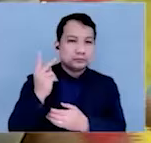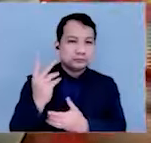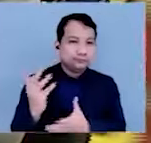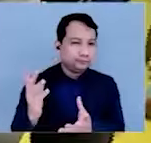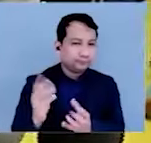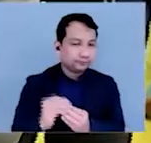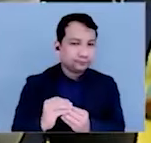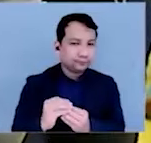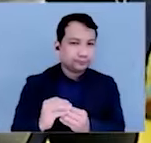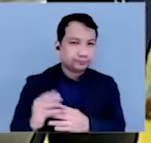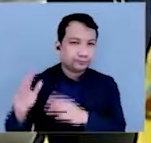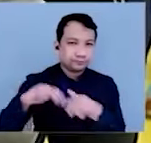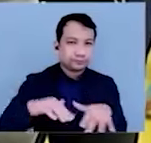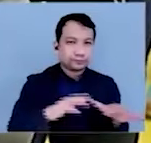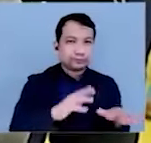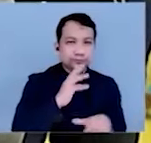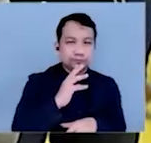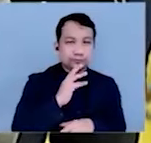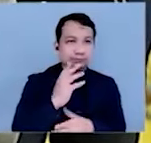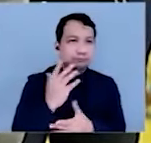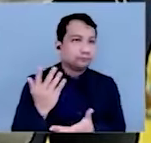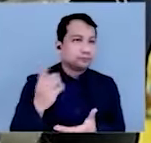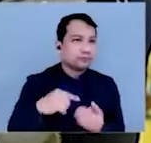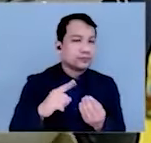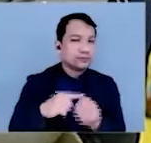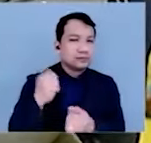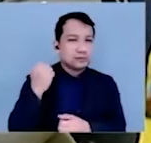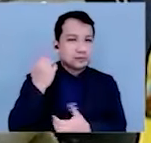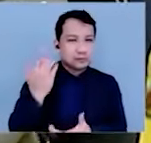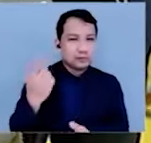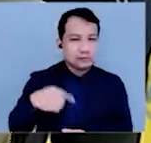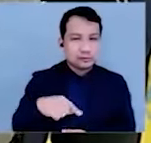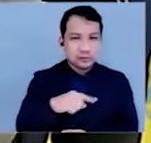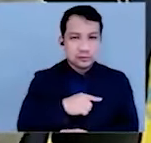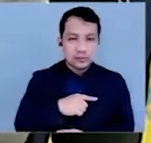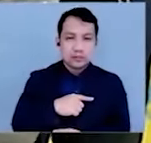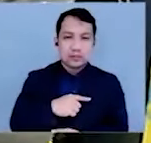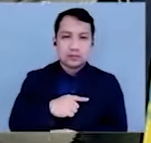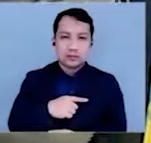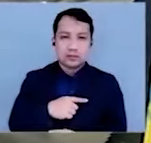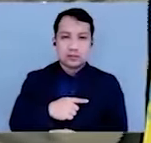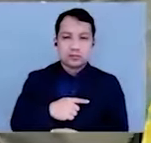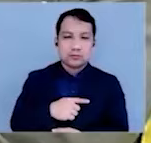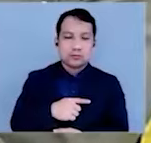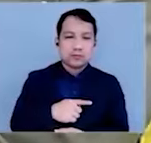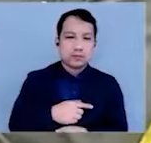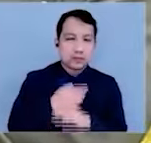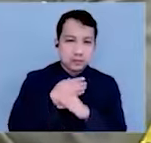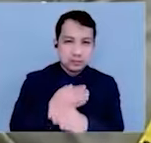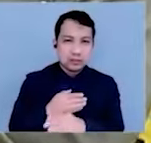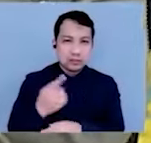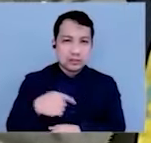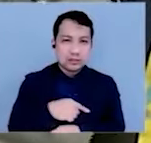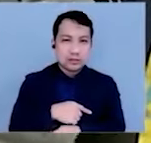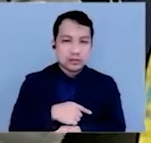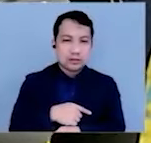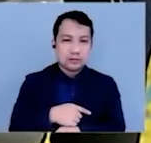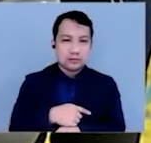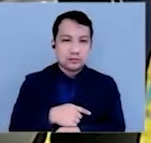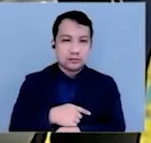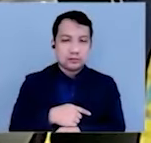pagragasa ng tubig eh. Kami ho, syempre, lalo na't makokompromiso ho yung aming